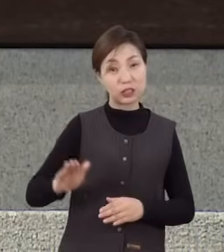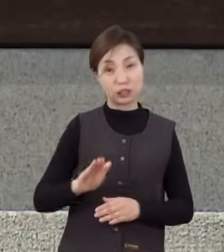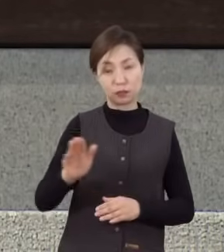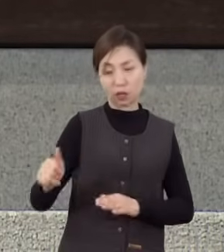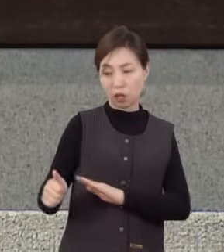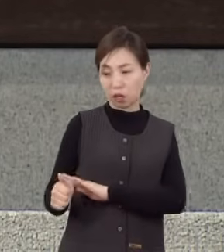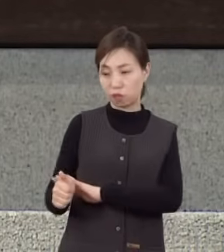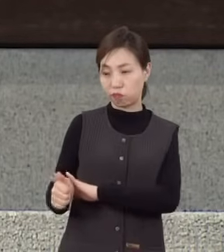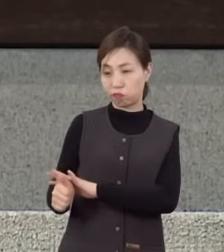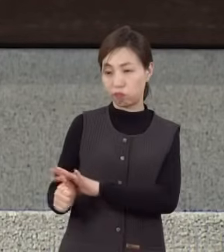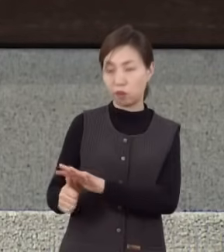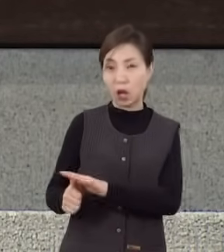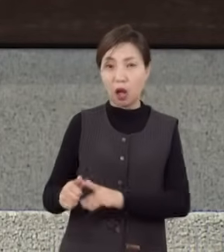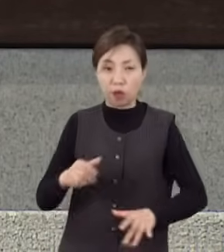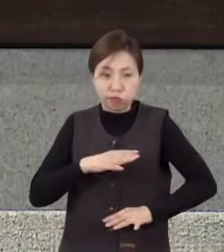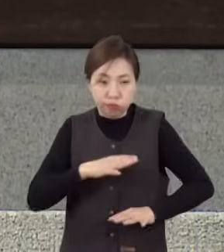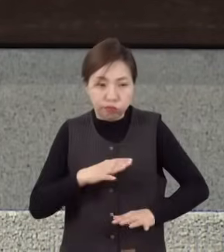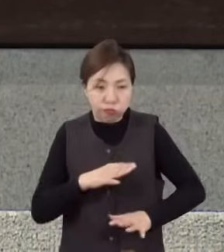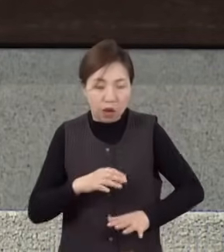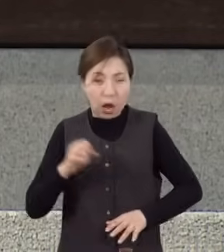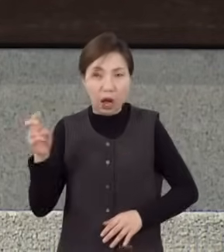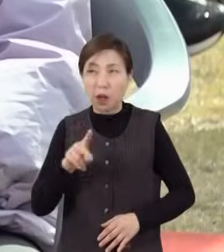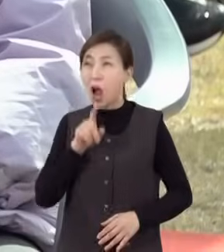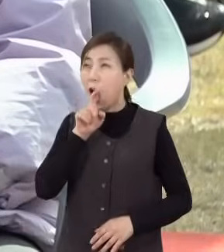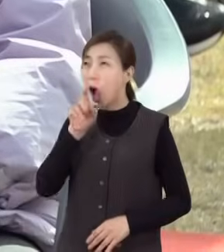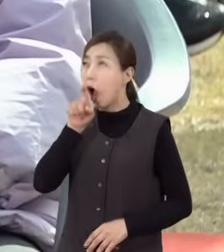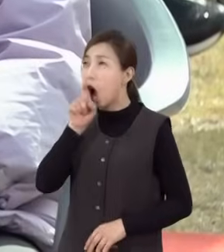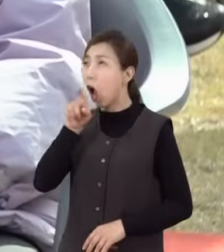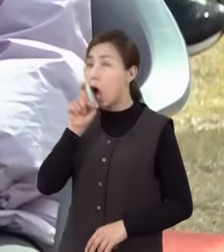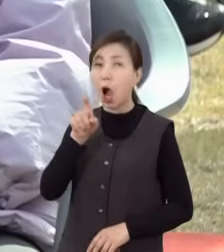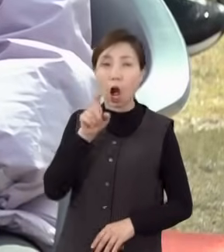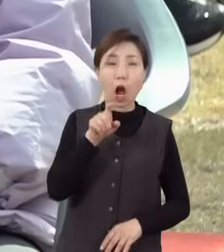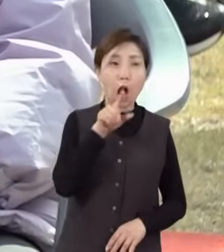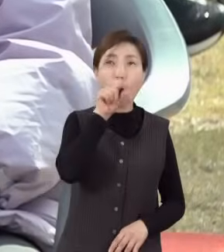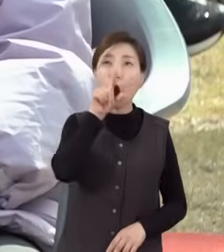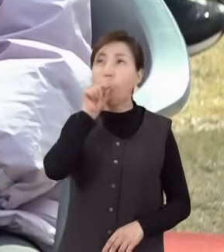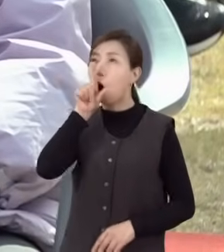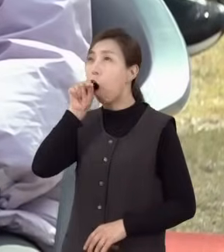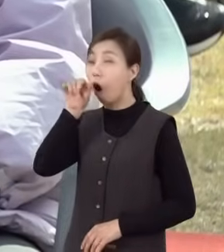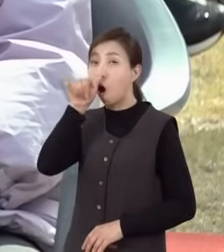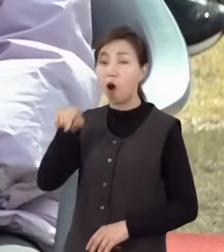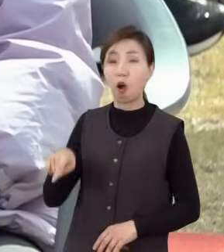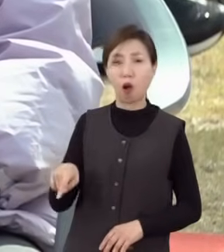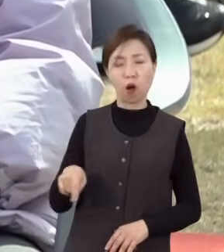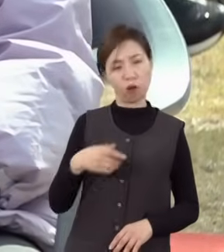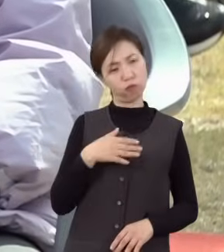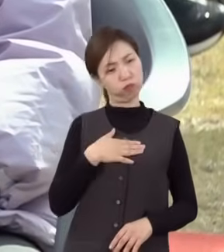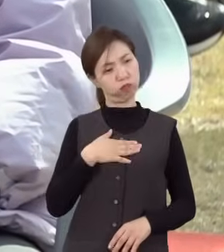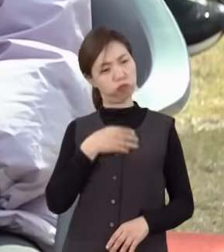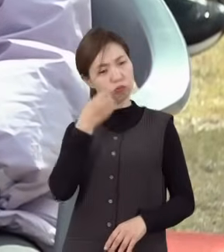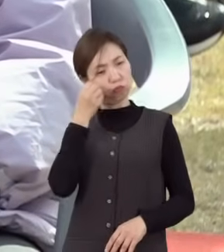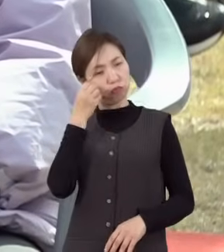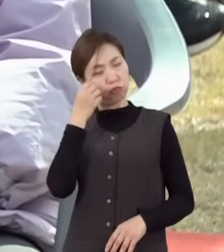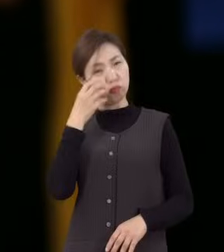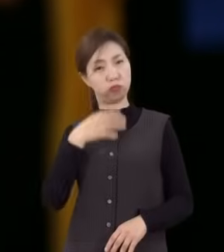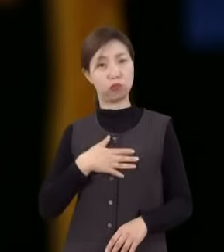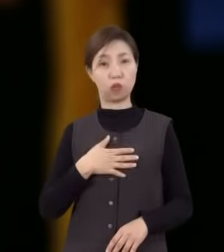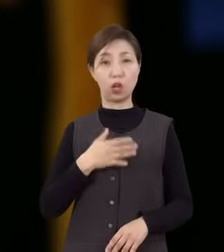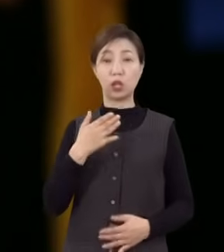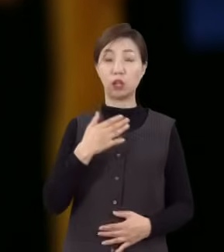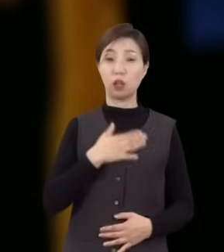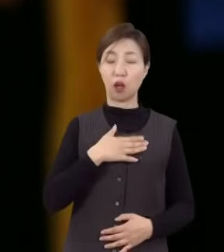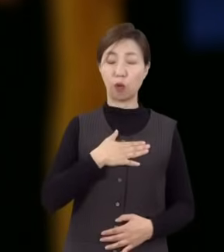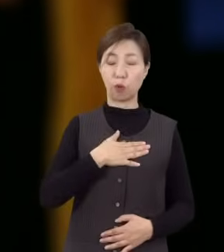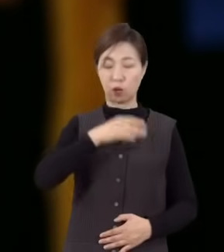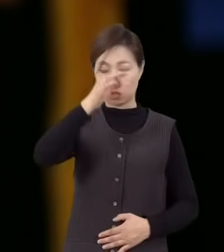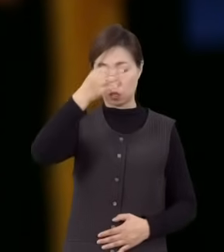하면서 또 깜짝 놀라면서 두려움에 떨더래요. 그때 사리불 스님이 이렇게 생각하는 거예요.